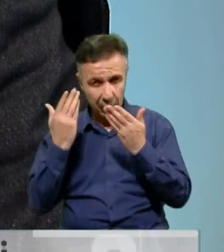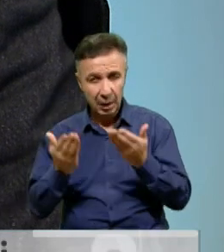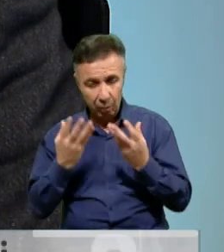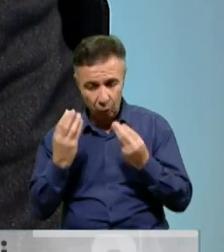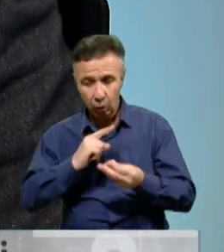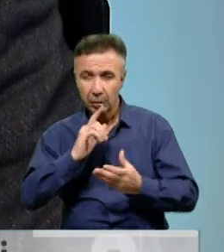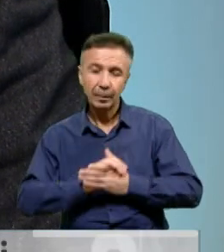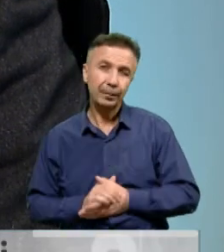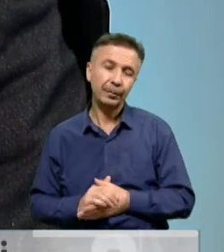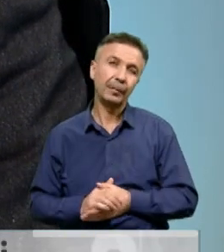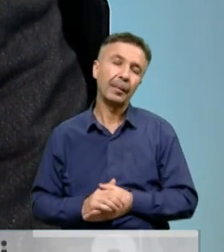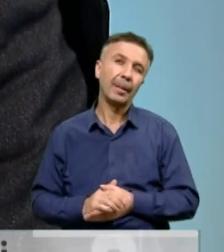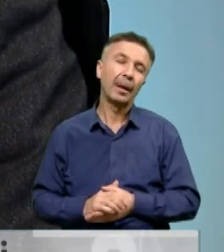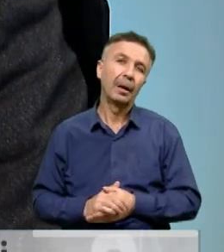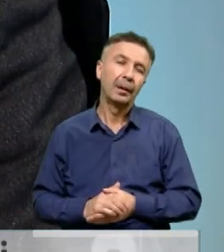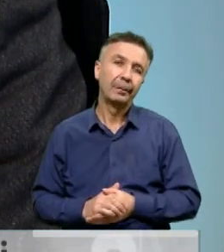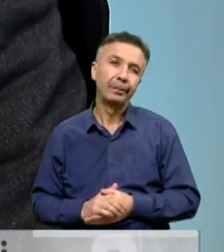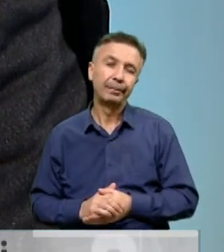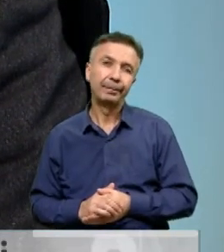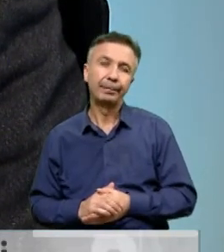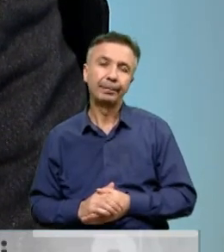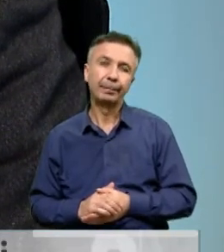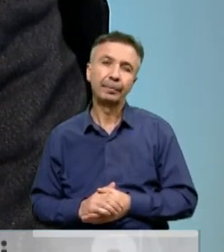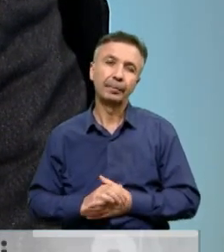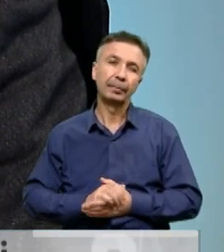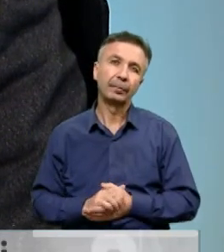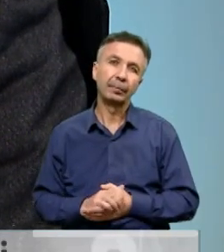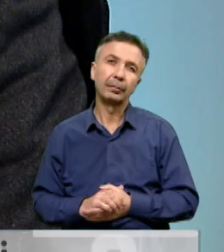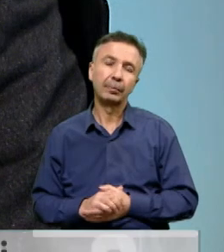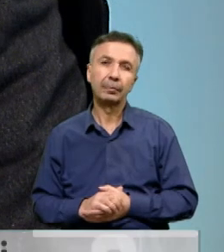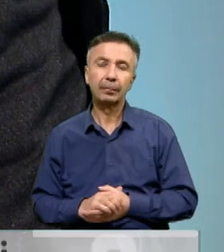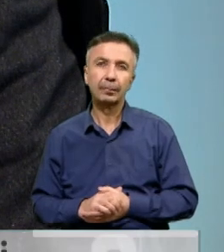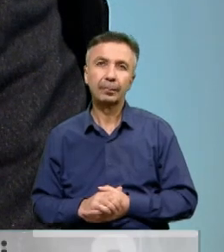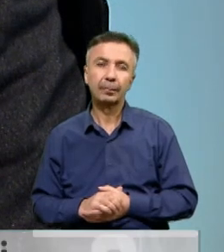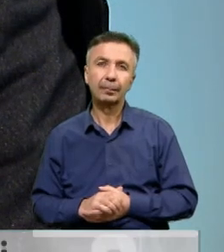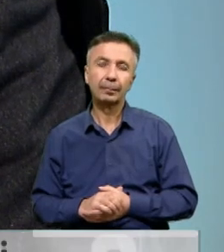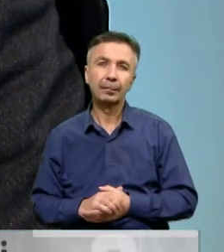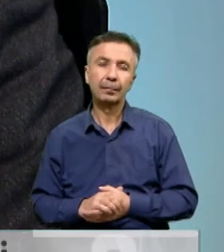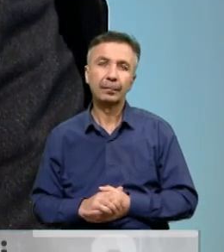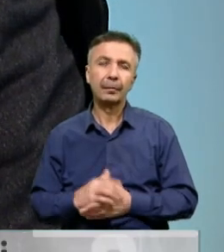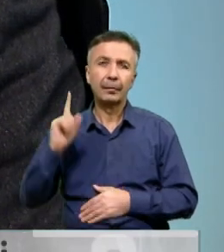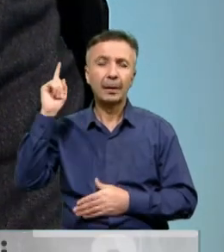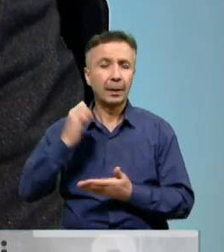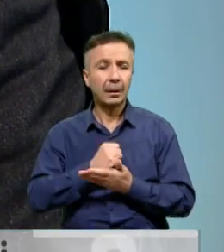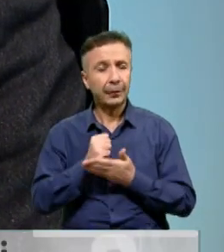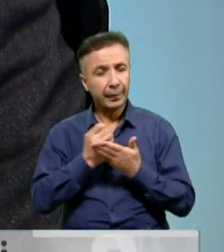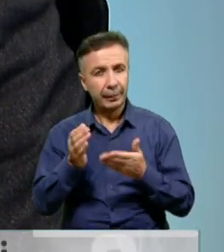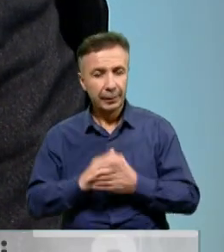versin. Rabbim şifa versin. Amin. İnşallah amin duaları kardeşimiz, ağabeyimiz veya hanımefendi